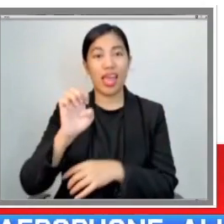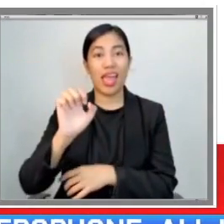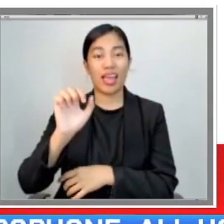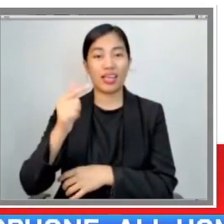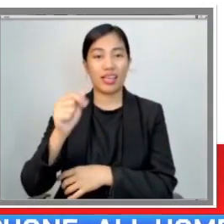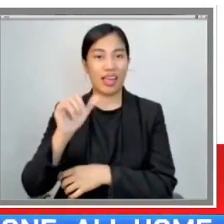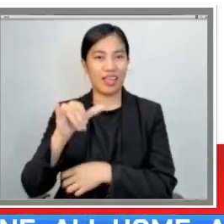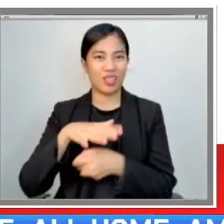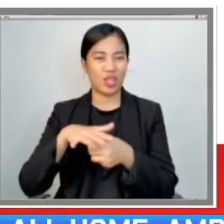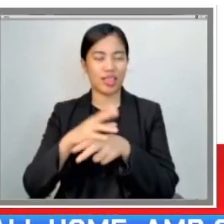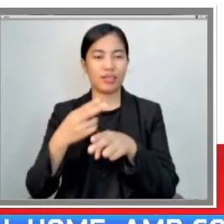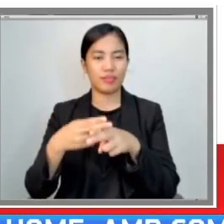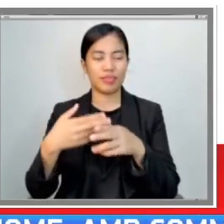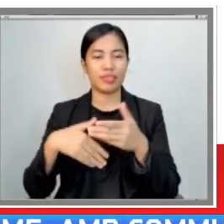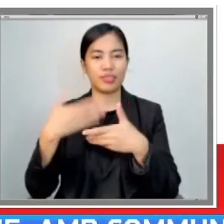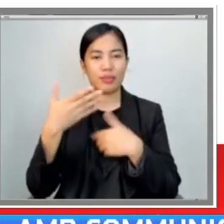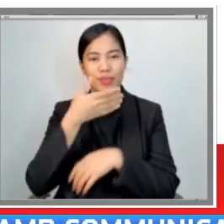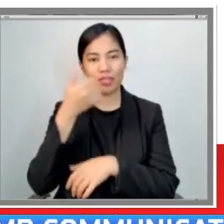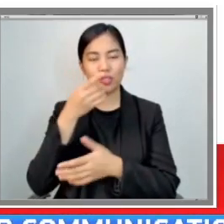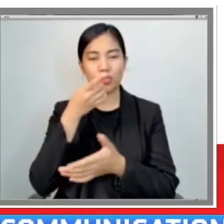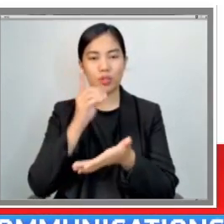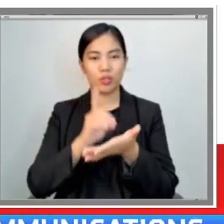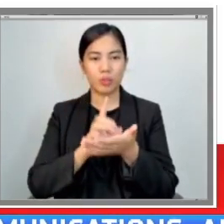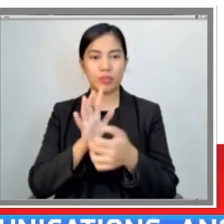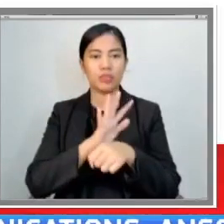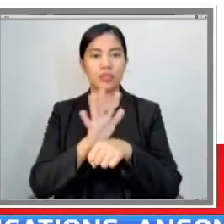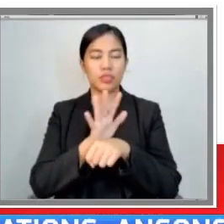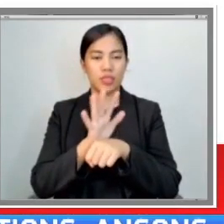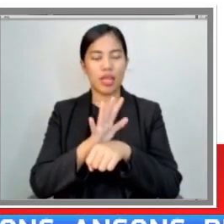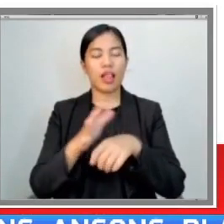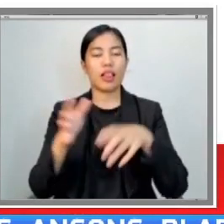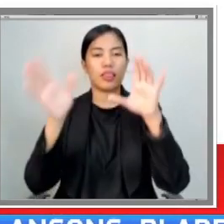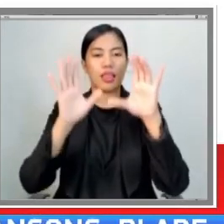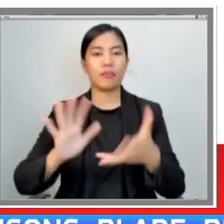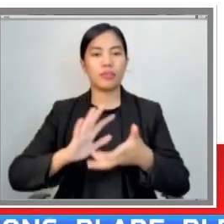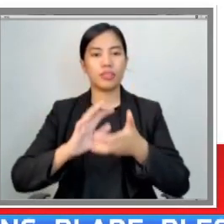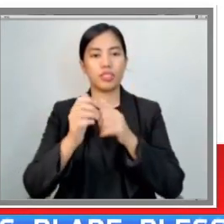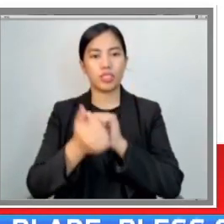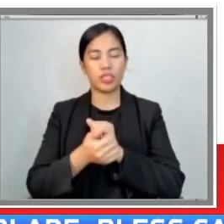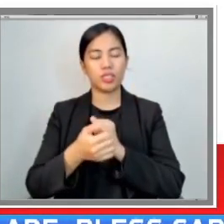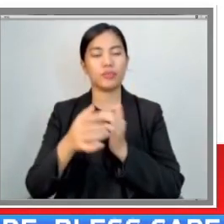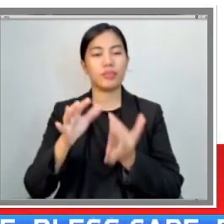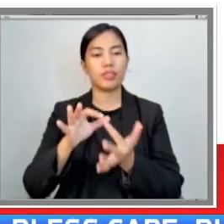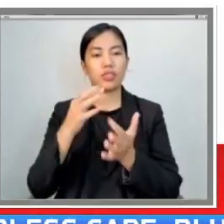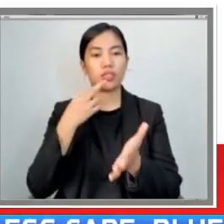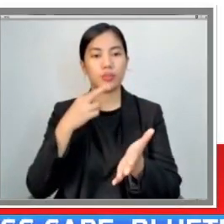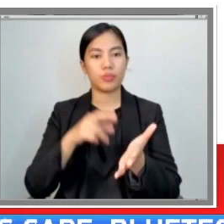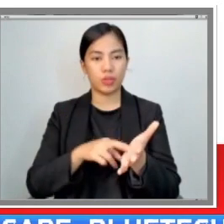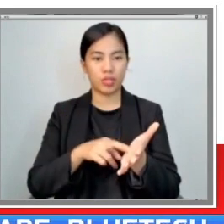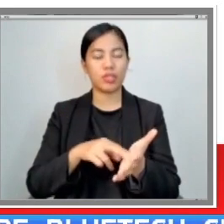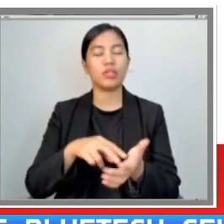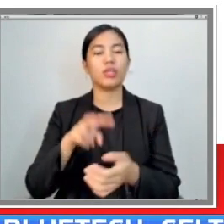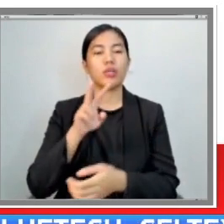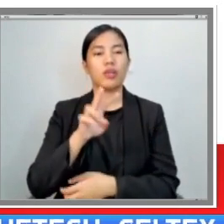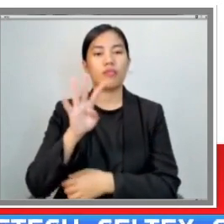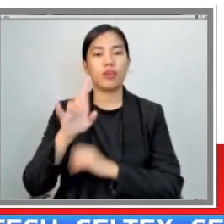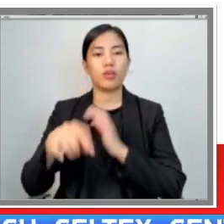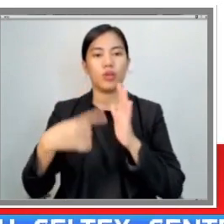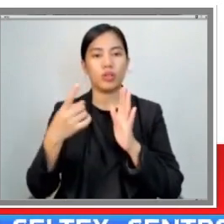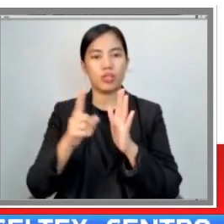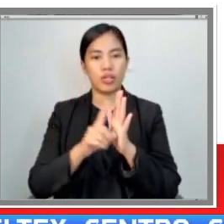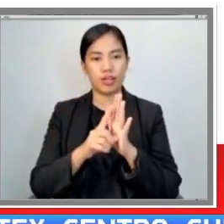Best Documentary Series ang Climate Change Special Report Series ng 24 oras na banta ng nagbabagong